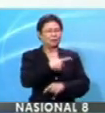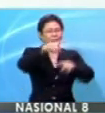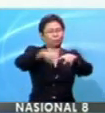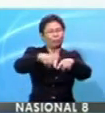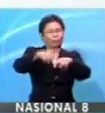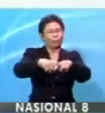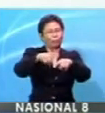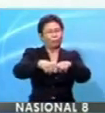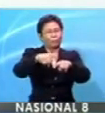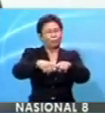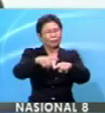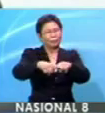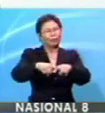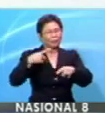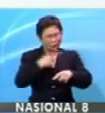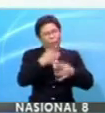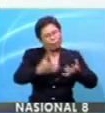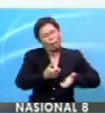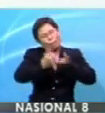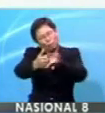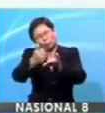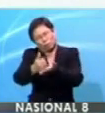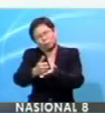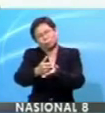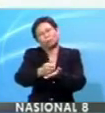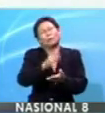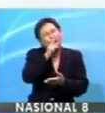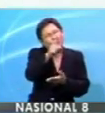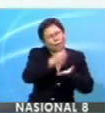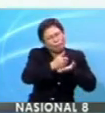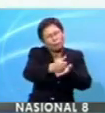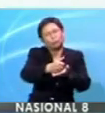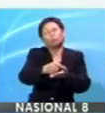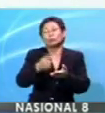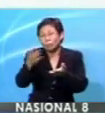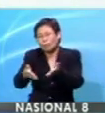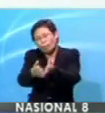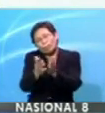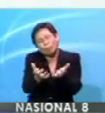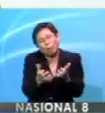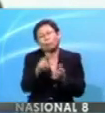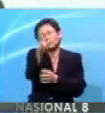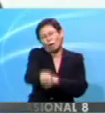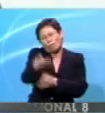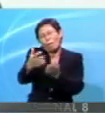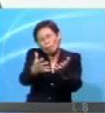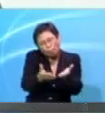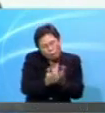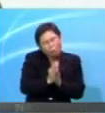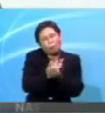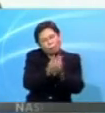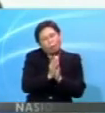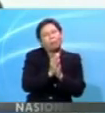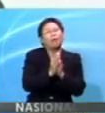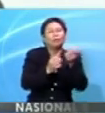hablum minallah habl minannas kita nak bantu mereka-mereka yang benar-benar pohon sokongan untuk kita memberi modal untuk